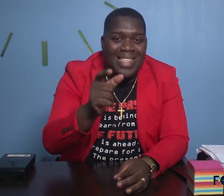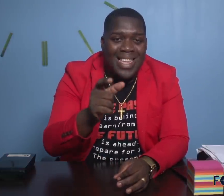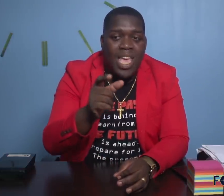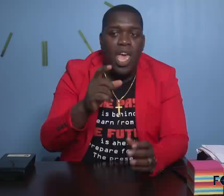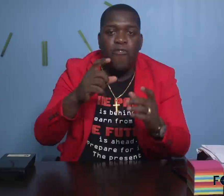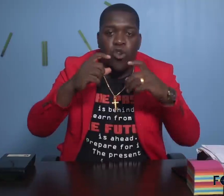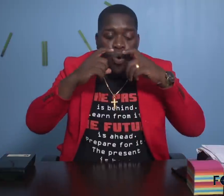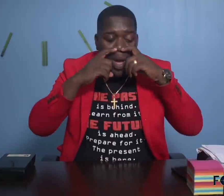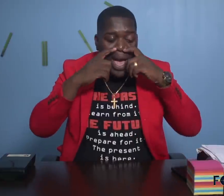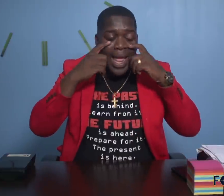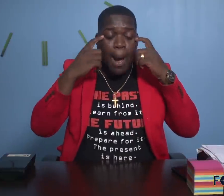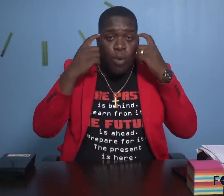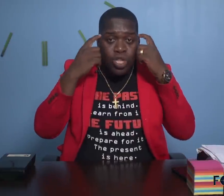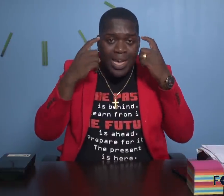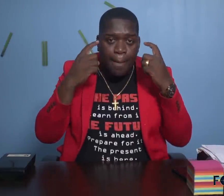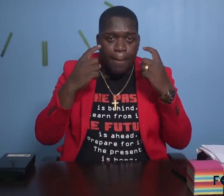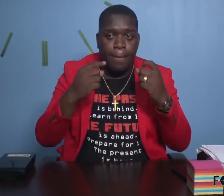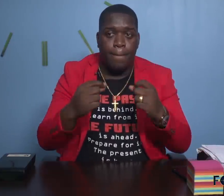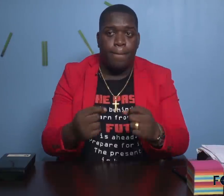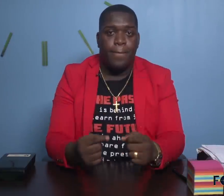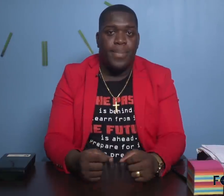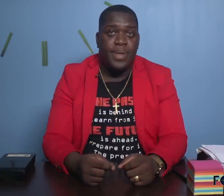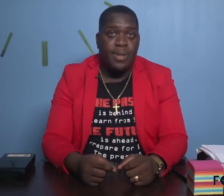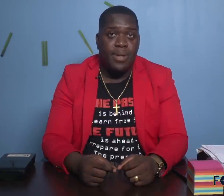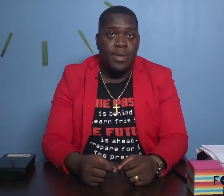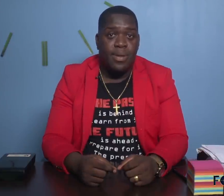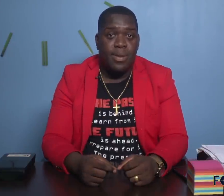kona insane if you no wear a mon cap.